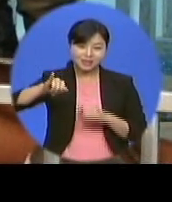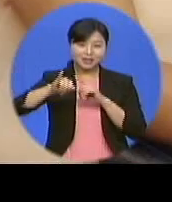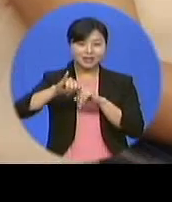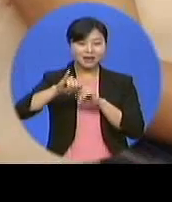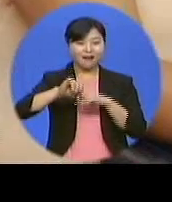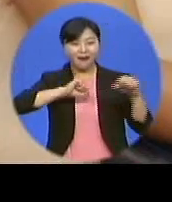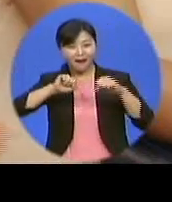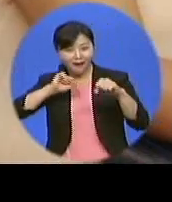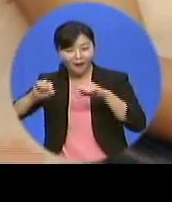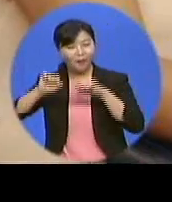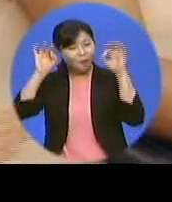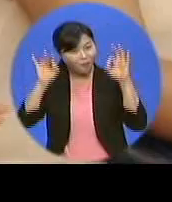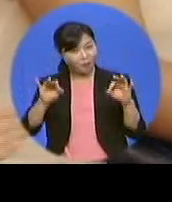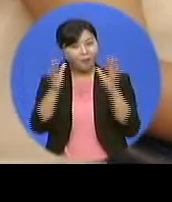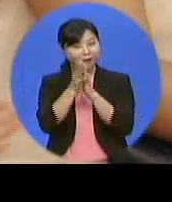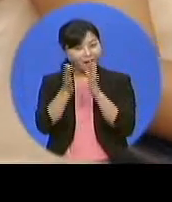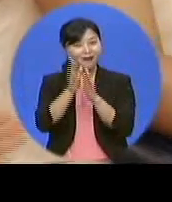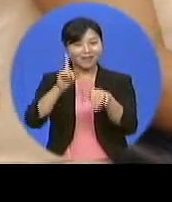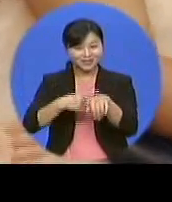절로 나왔습니다.